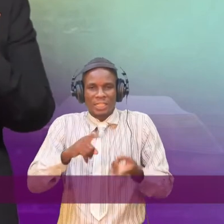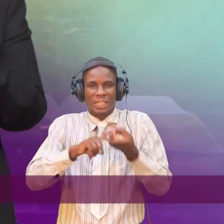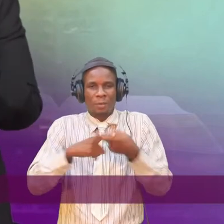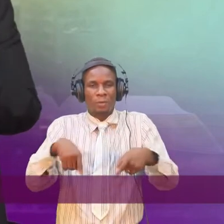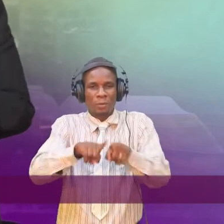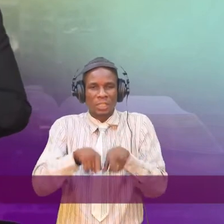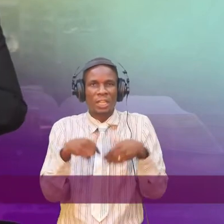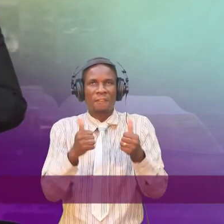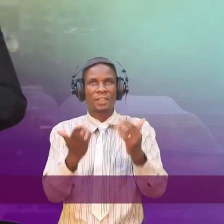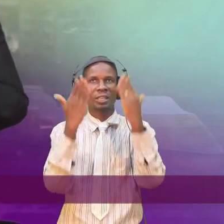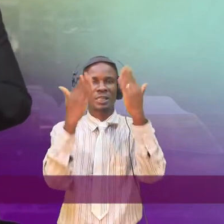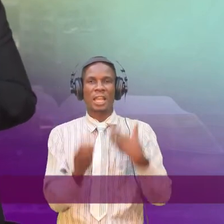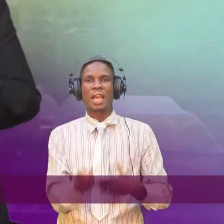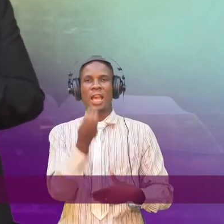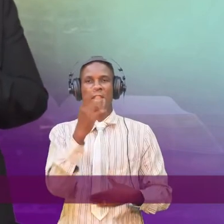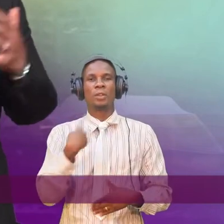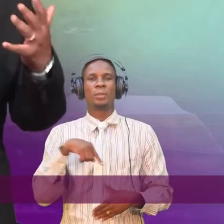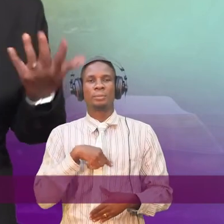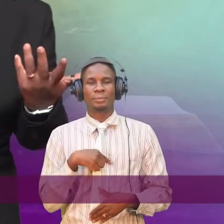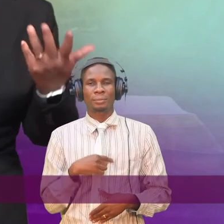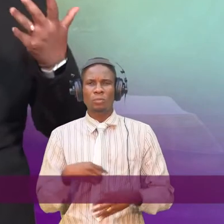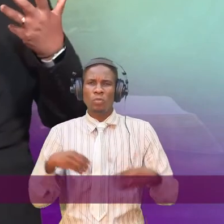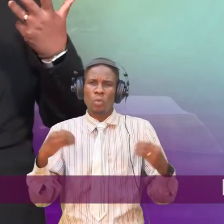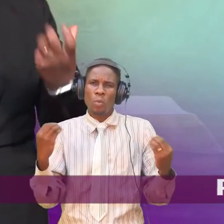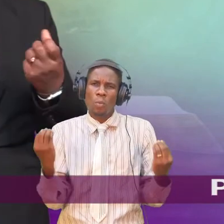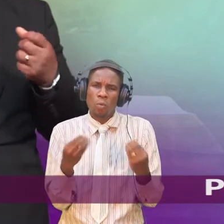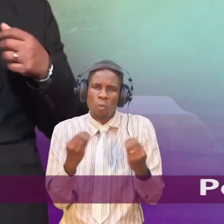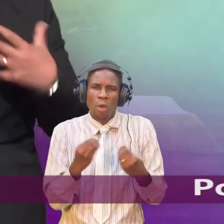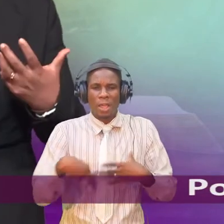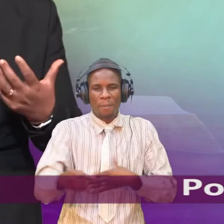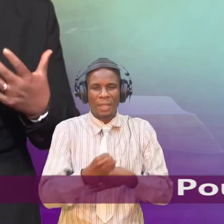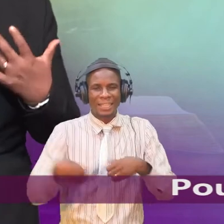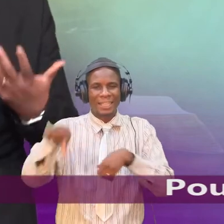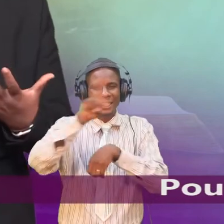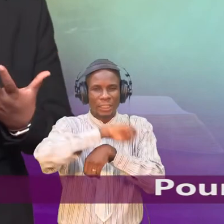anataka kwamba uwe na wakati wa mzuri sana ya thamani na mwenzio.